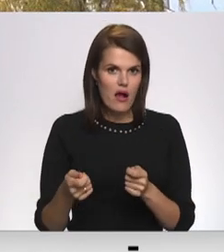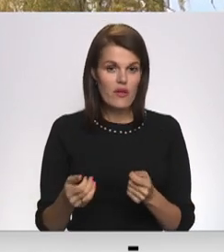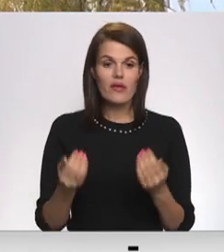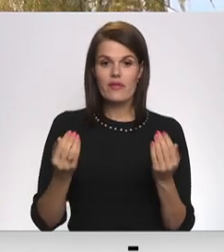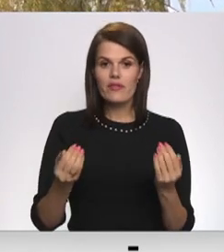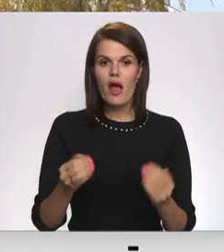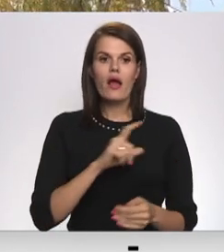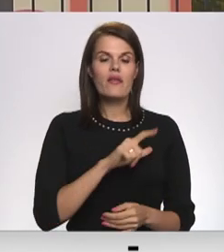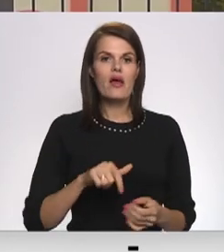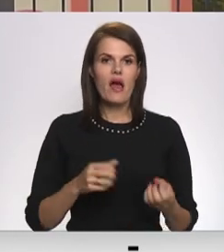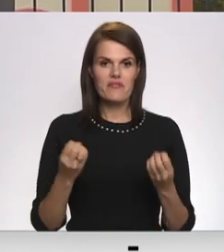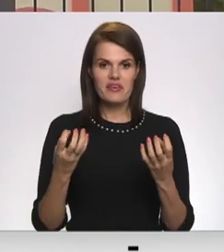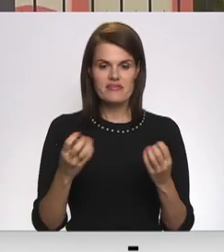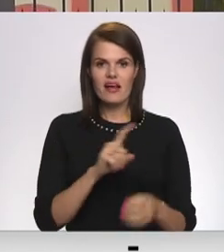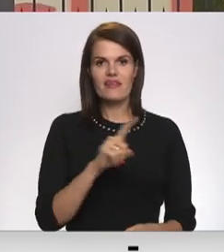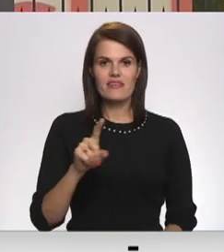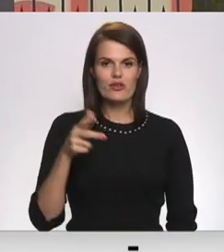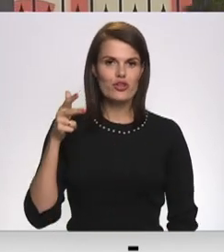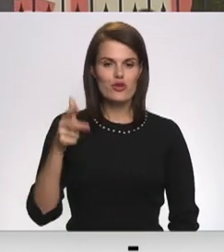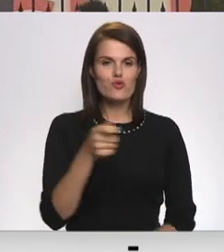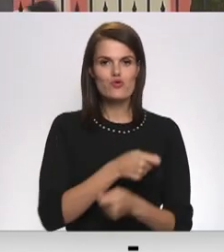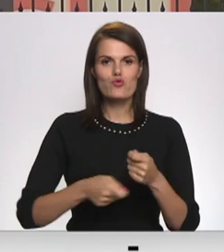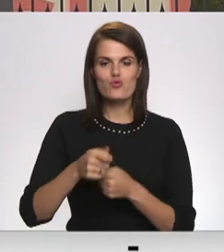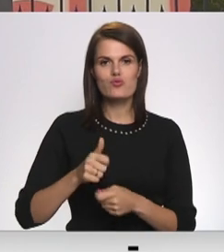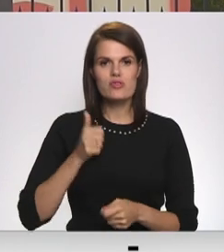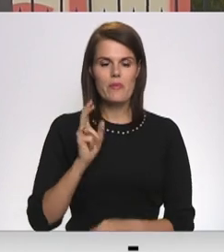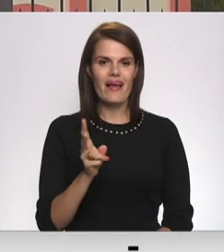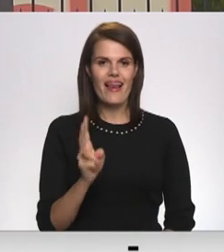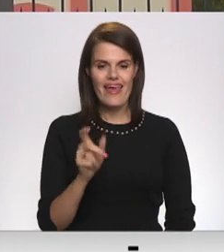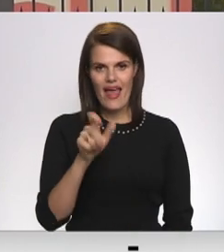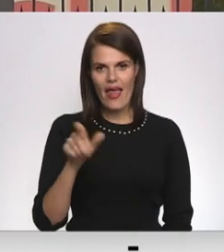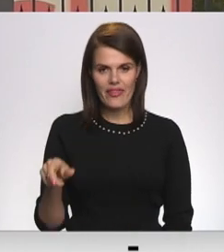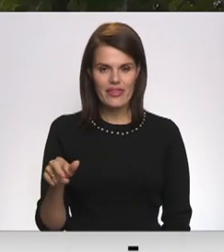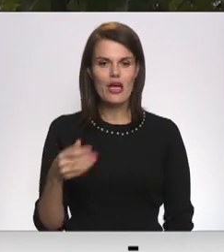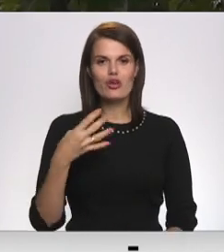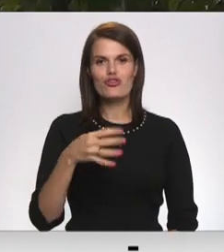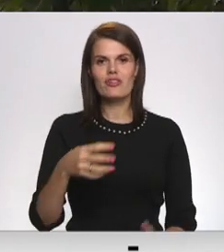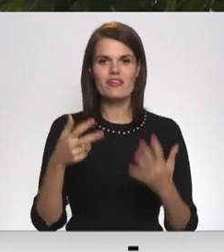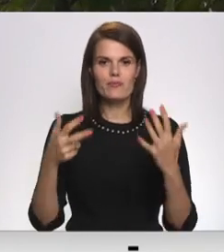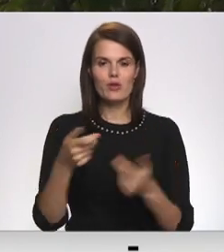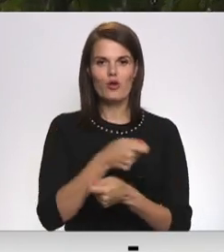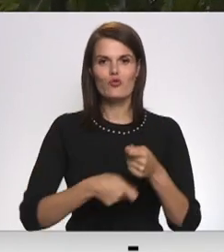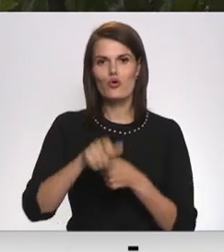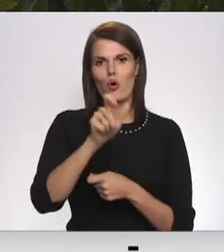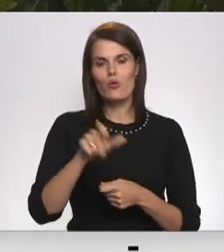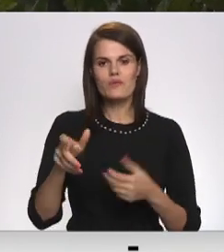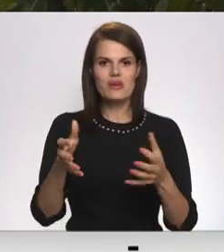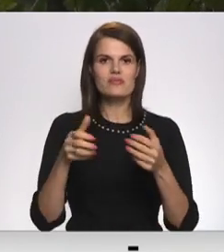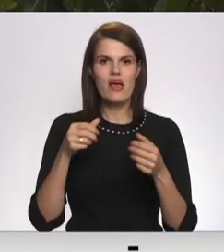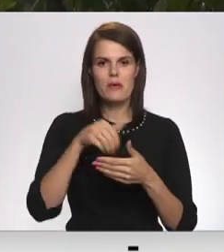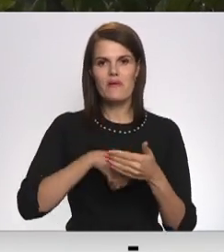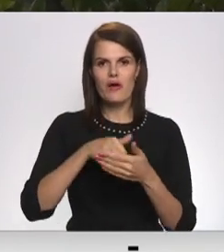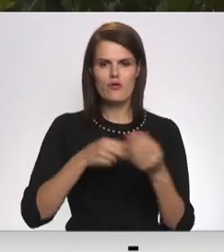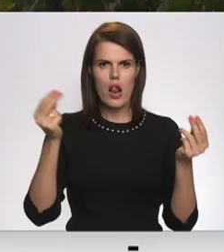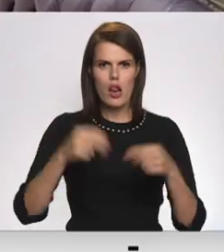Latvijas gāzē ir vairāk nekā 3000 juridisko klientu. Pat laban jau 48 uzņēmēji saņēmuši vēstules par līgumu laušanu,